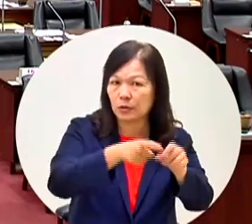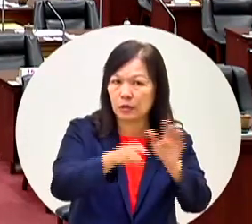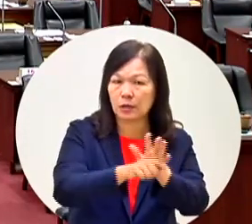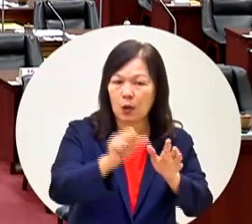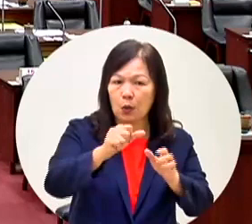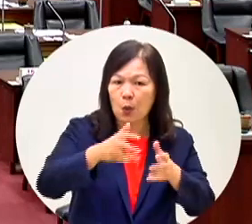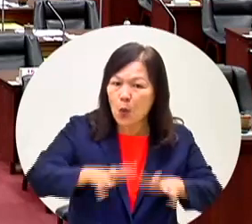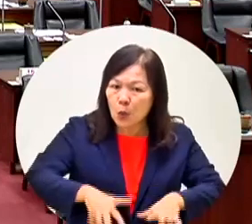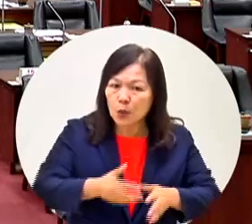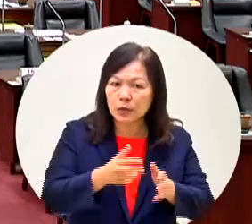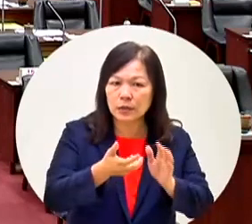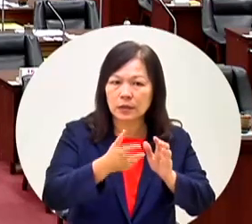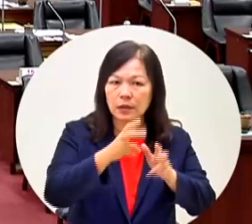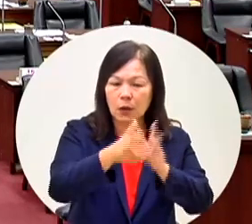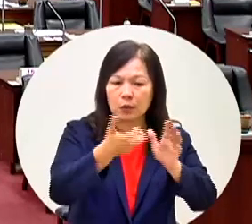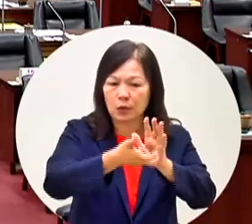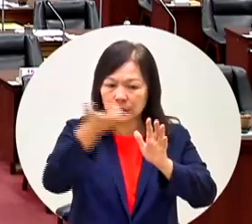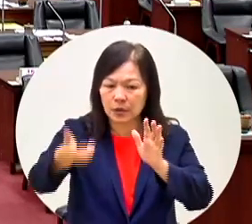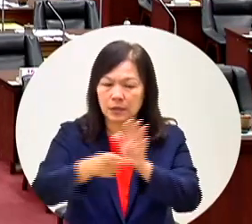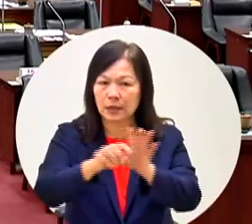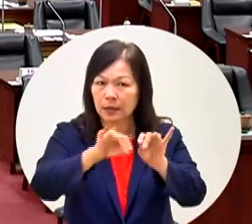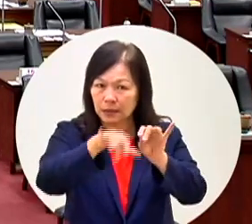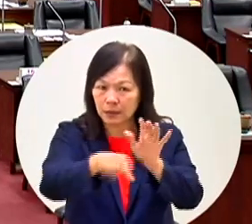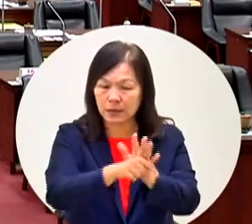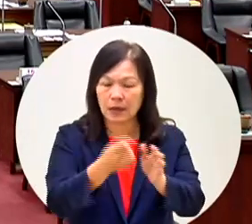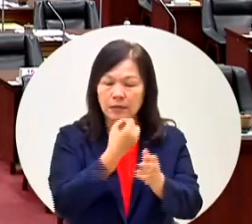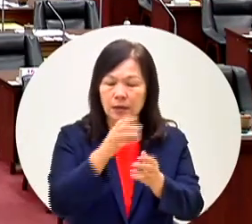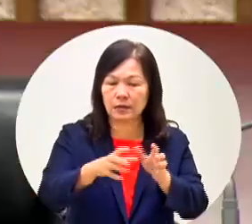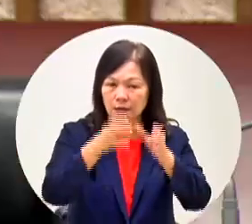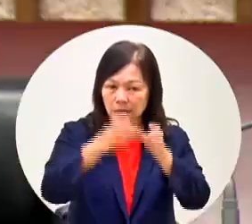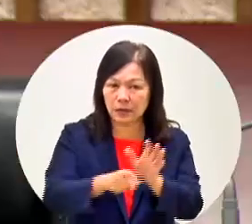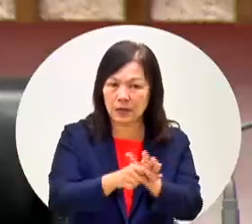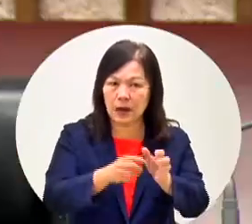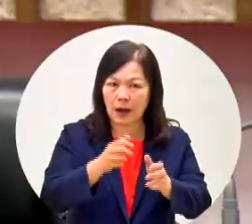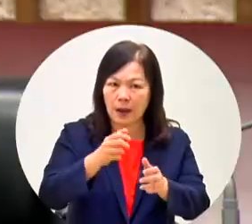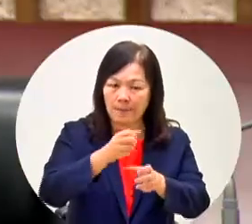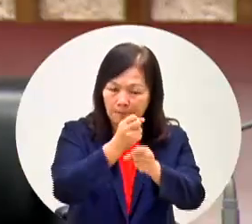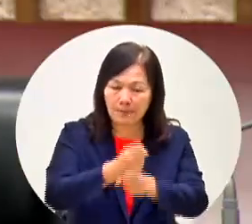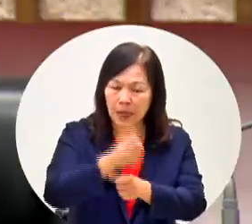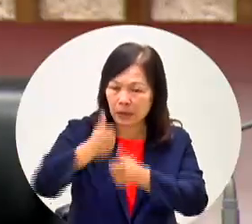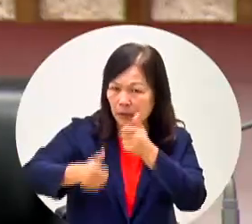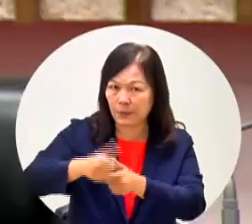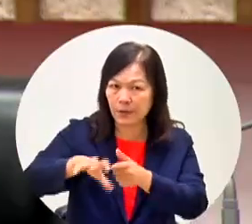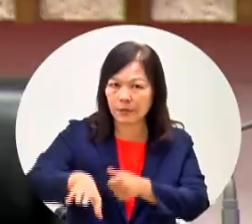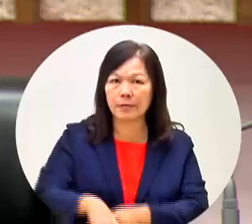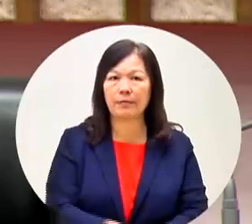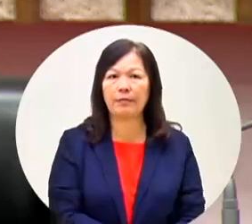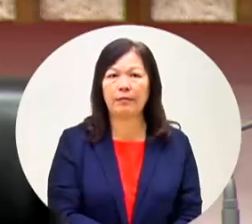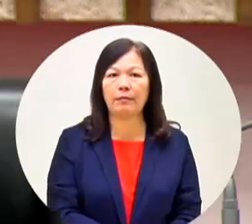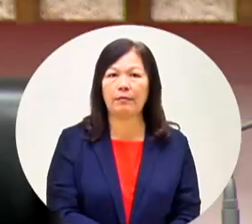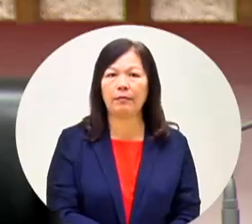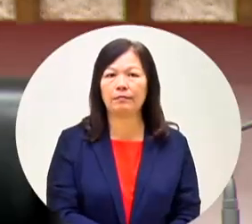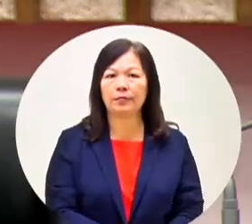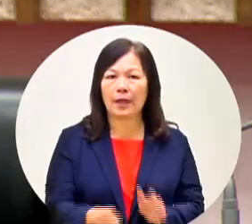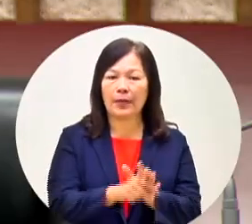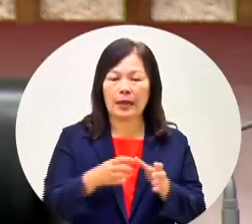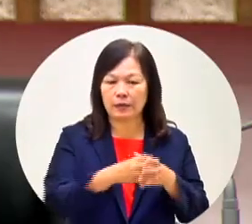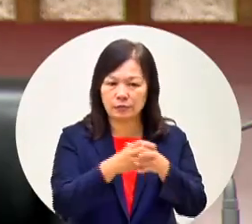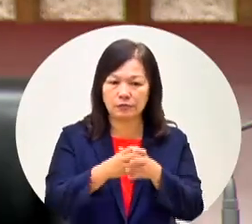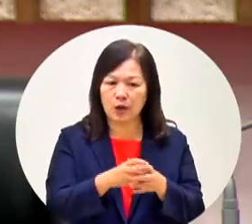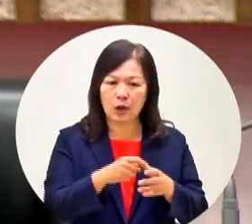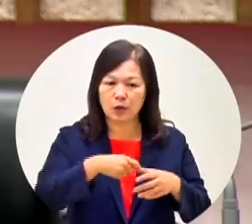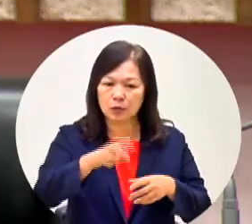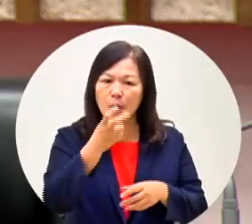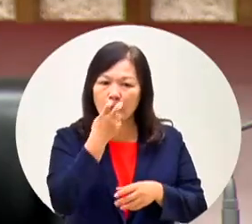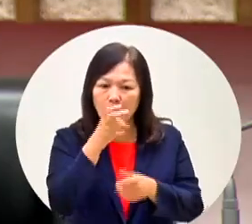展。所谓的赛马产业链哦，那也想要把团队带到香港去取经。那当然这